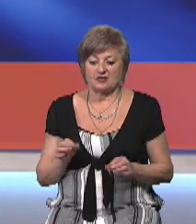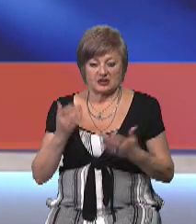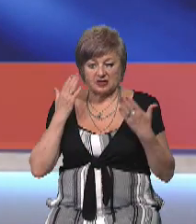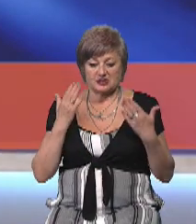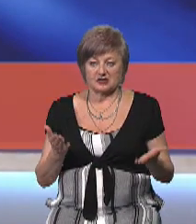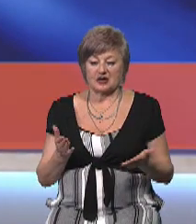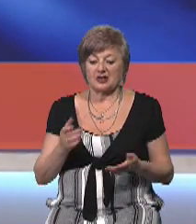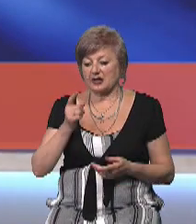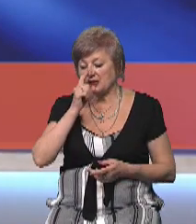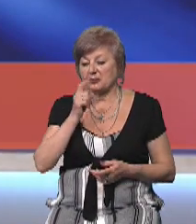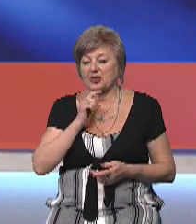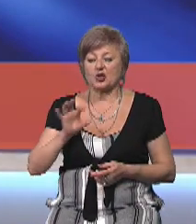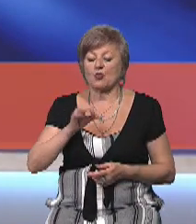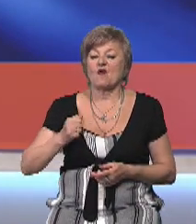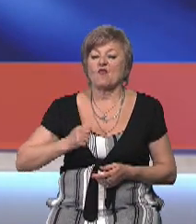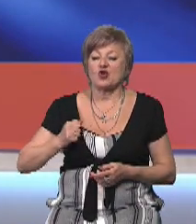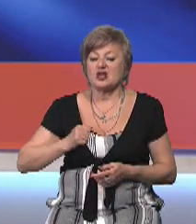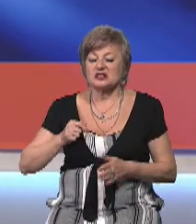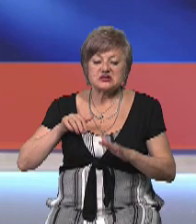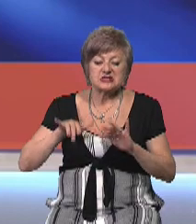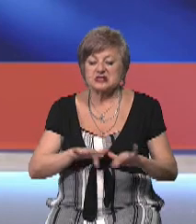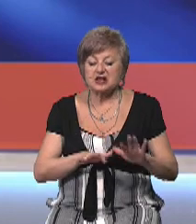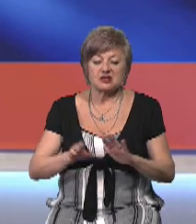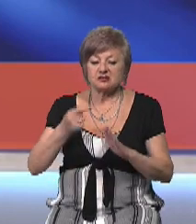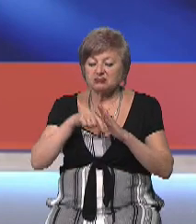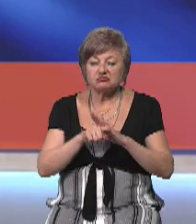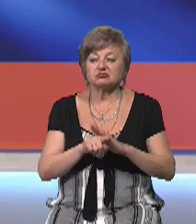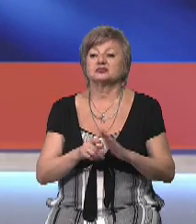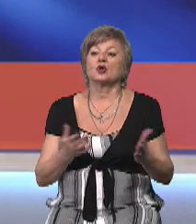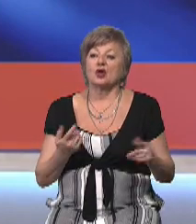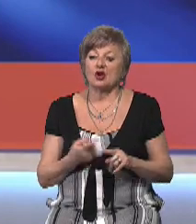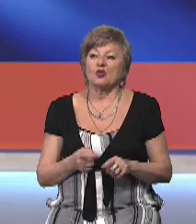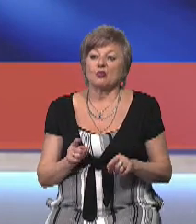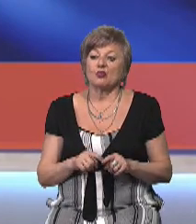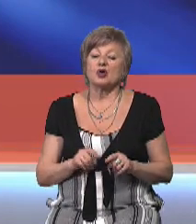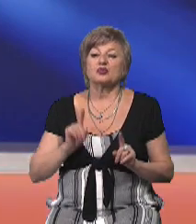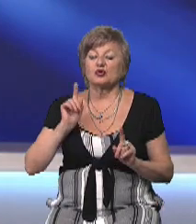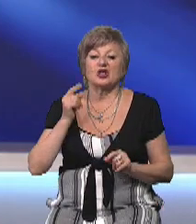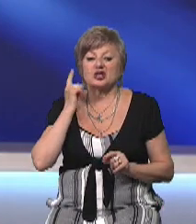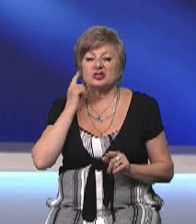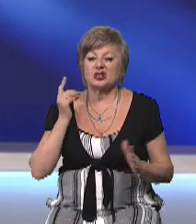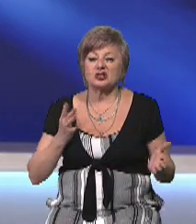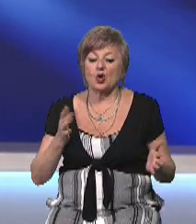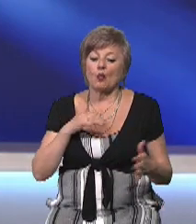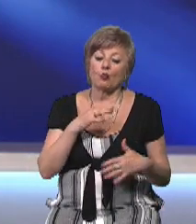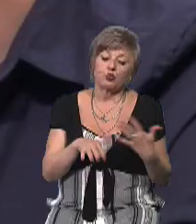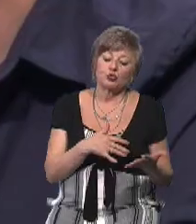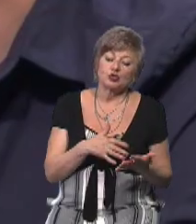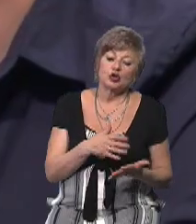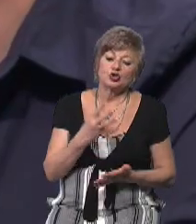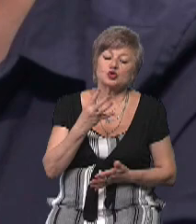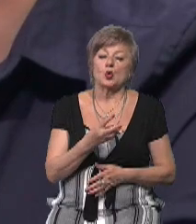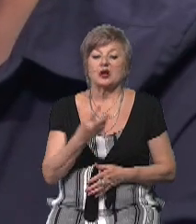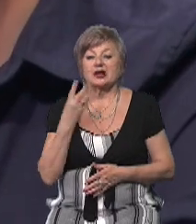на військовій, речах якихось певних. Тобто, можливо, навіть вони і не чули. Плутають, можливо, 43-м роком, так, коли